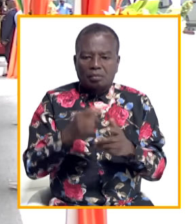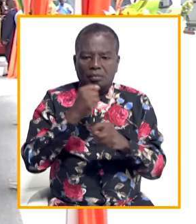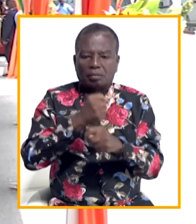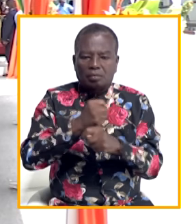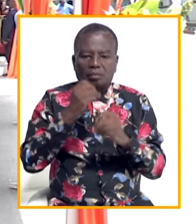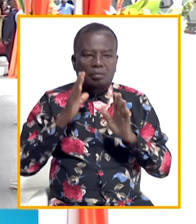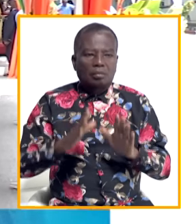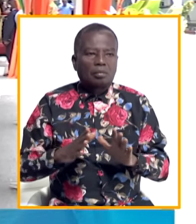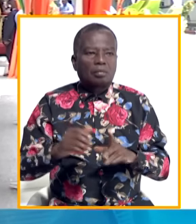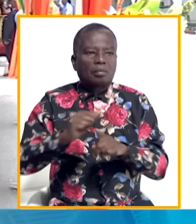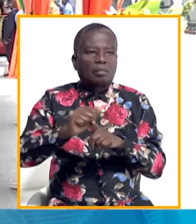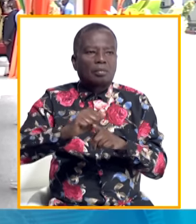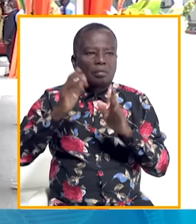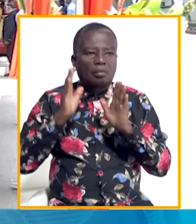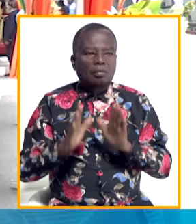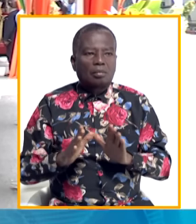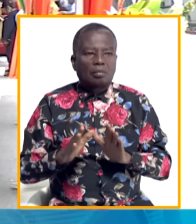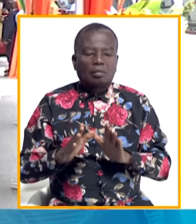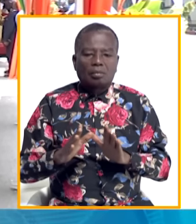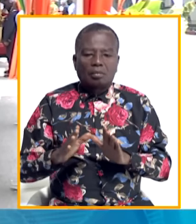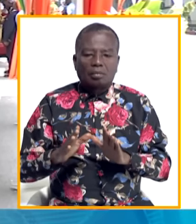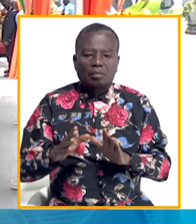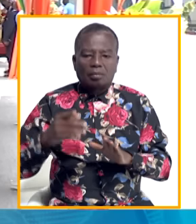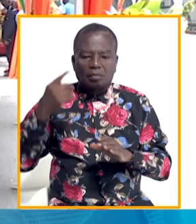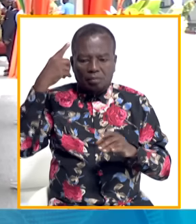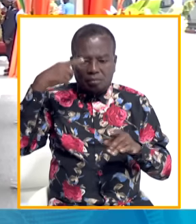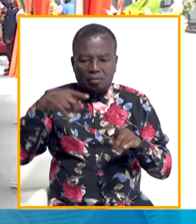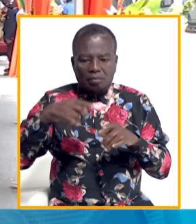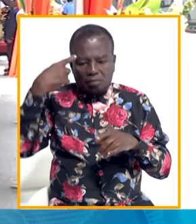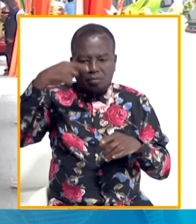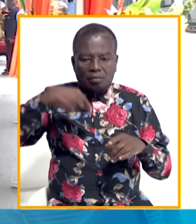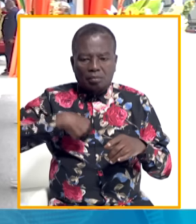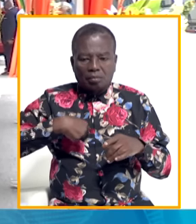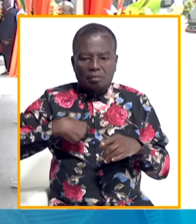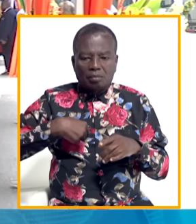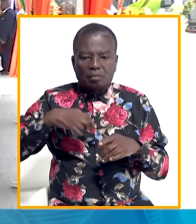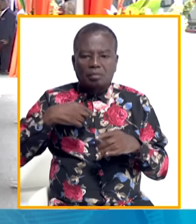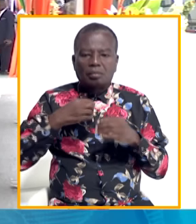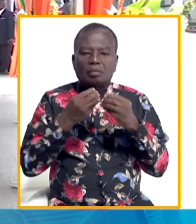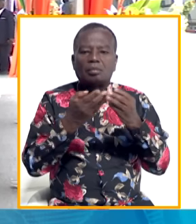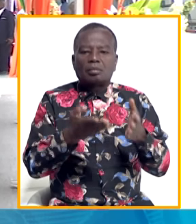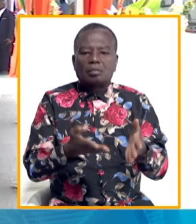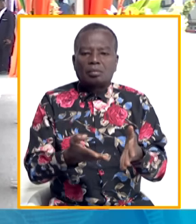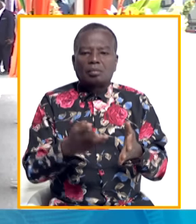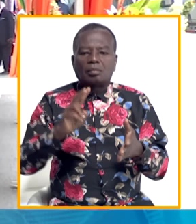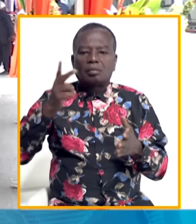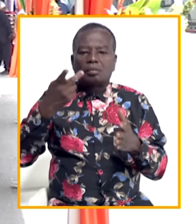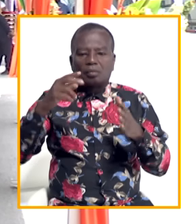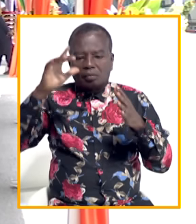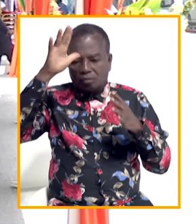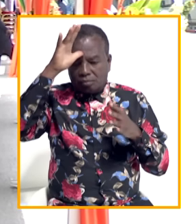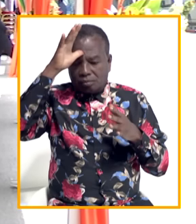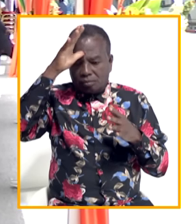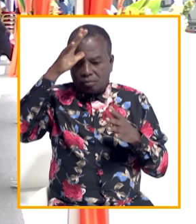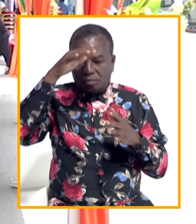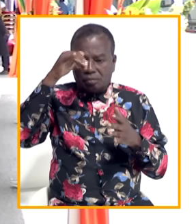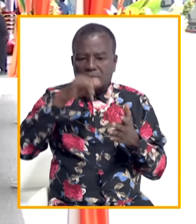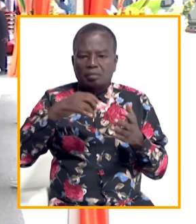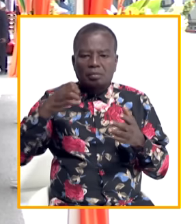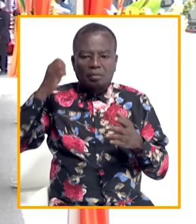travailleur, formateur. C'était un père pour moi et je viens de perdre mon second père. Je suis en deuil et j'ai été